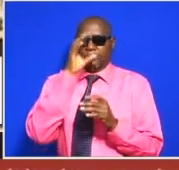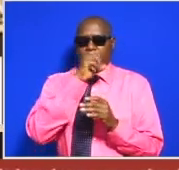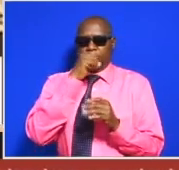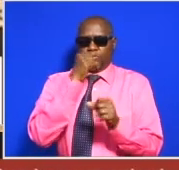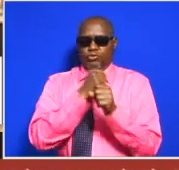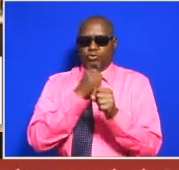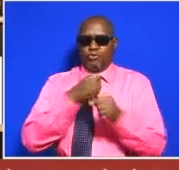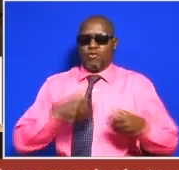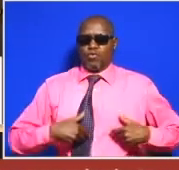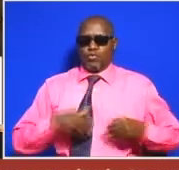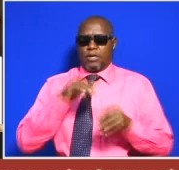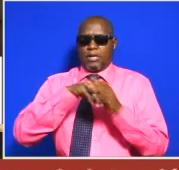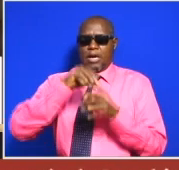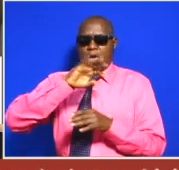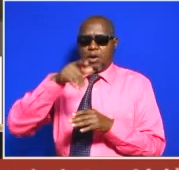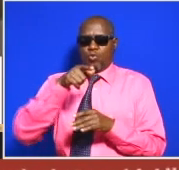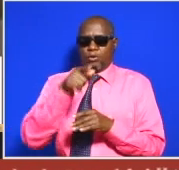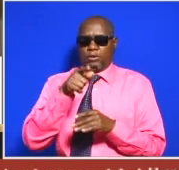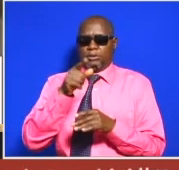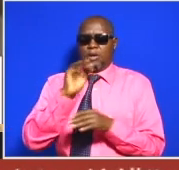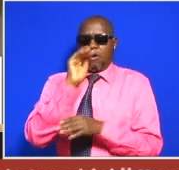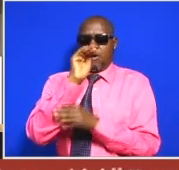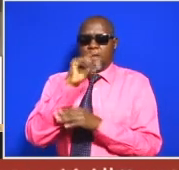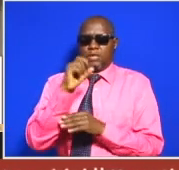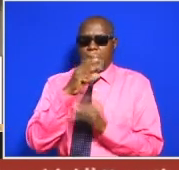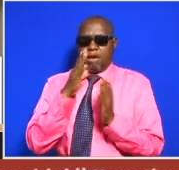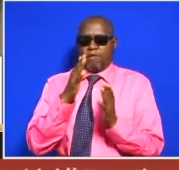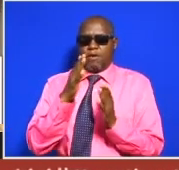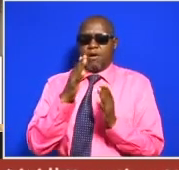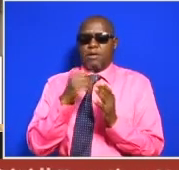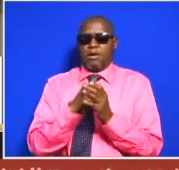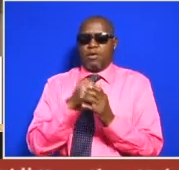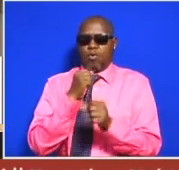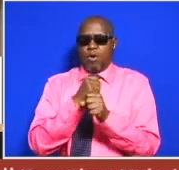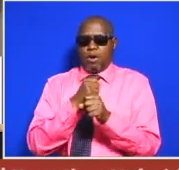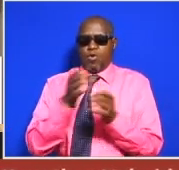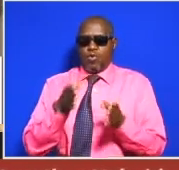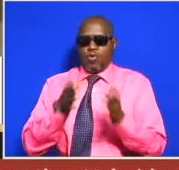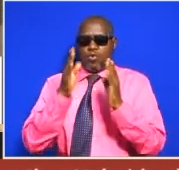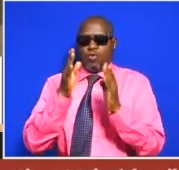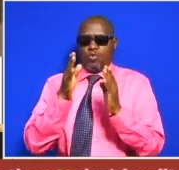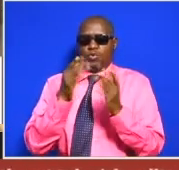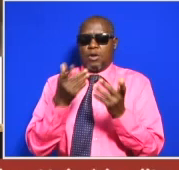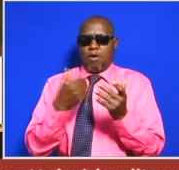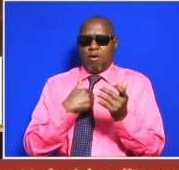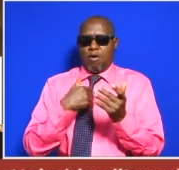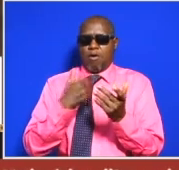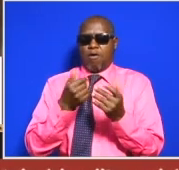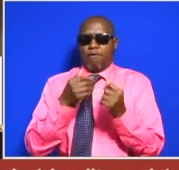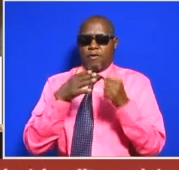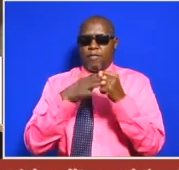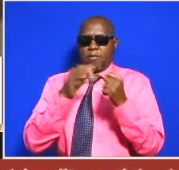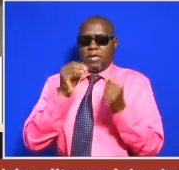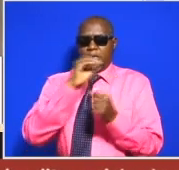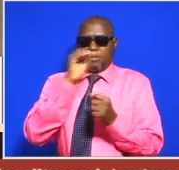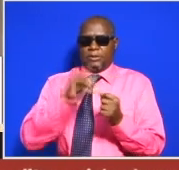katika kaunti hiyo, akitoa ombi kwa gavana kupitia mwanakandarasi wa barabara hiyo kuajiri 80% ya vijana kutoka Eldama